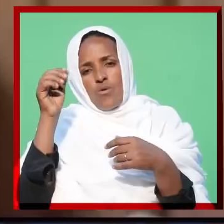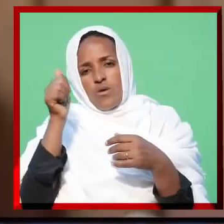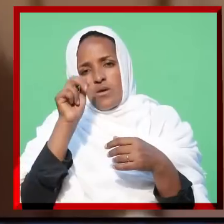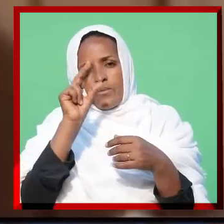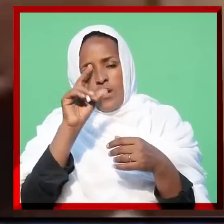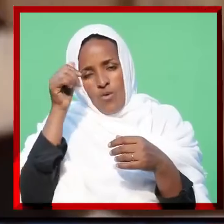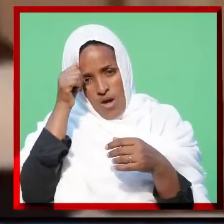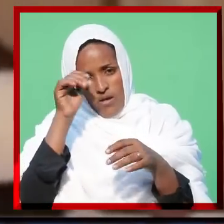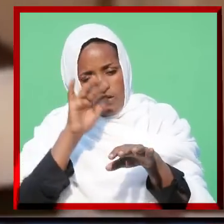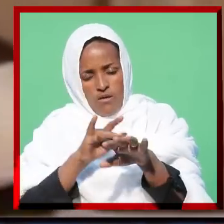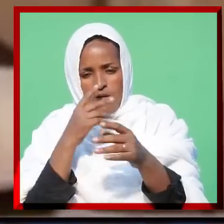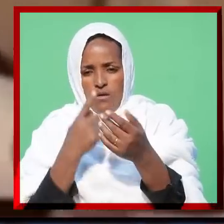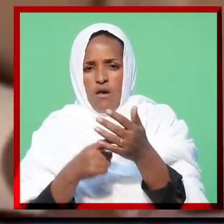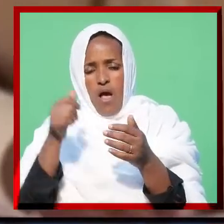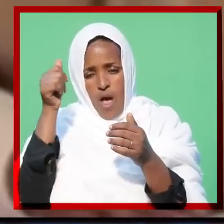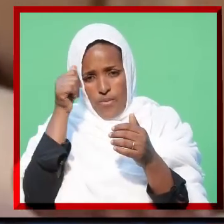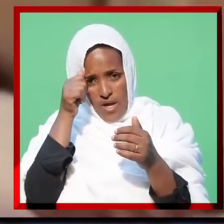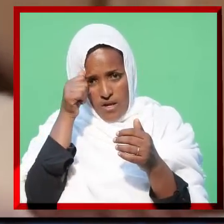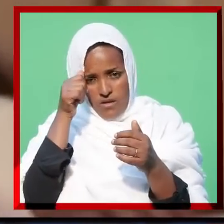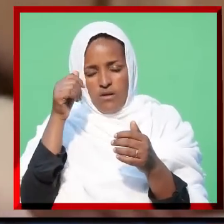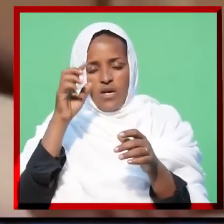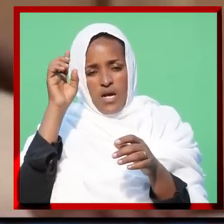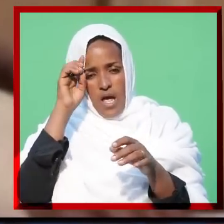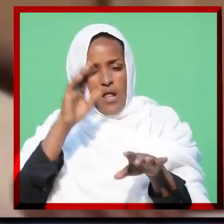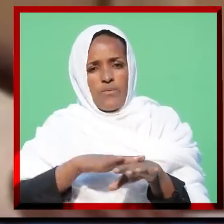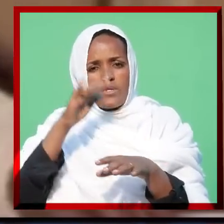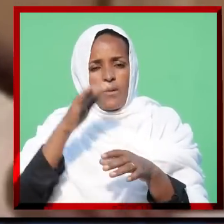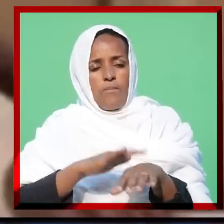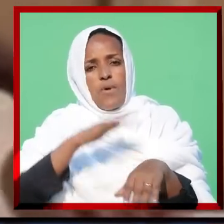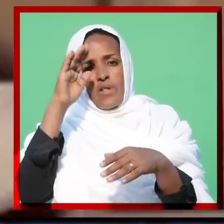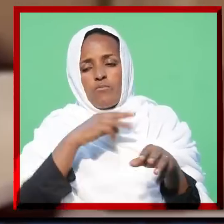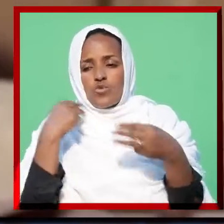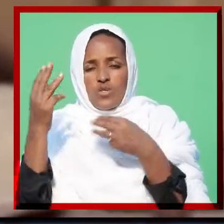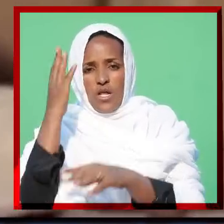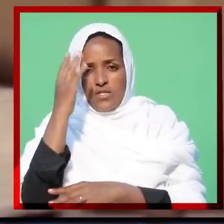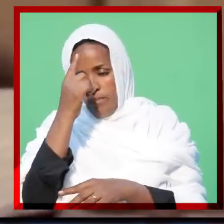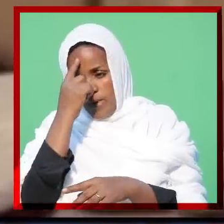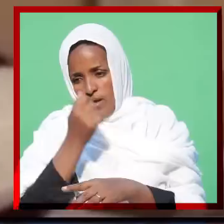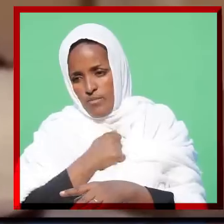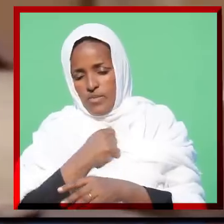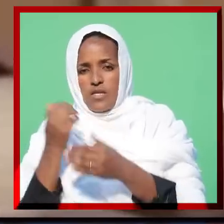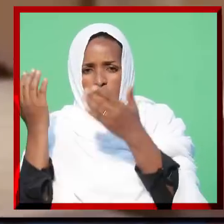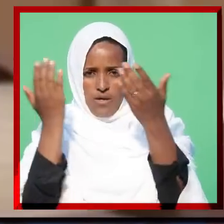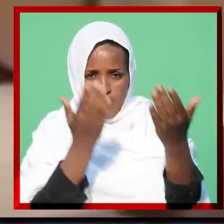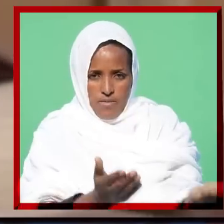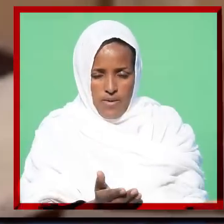ይላል፣ አቤል ከቃየል ይልቅ የሚበልጥ መስዋዕትን ለእግዚአብሔር በእምነት አቀረበ።